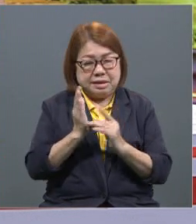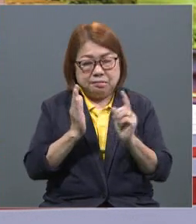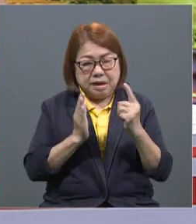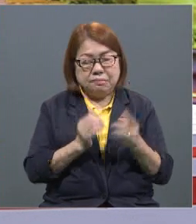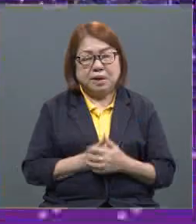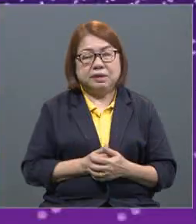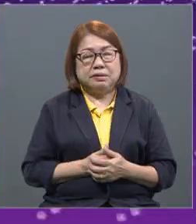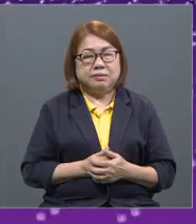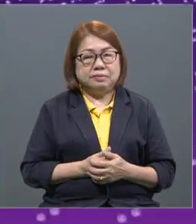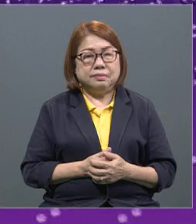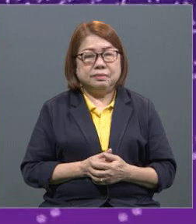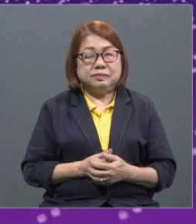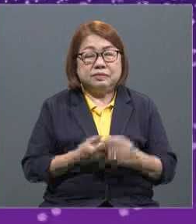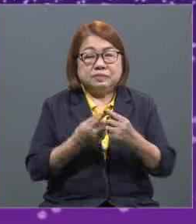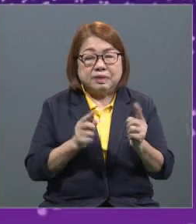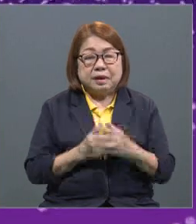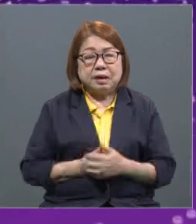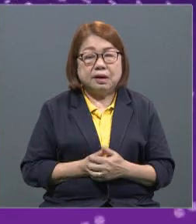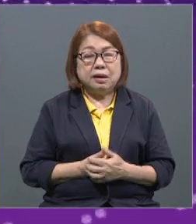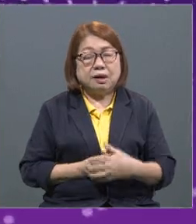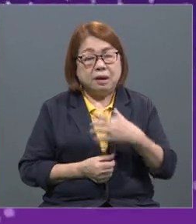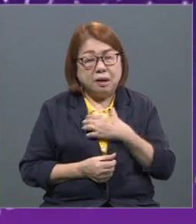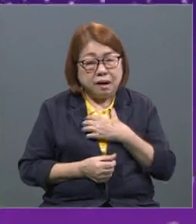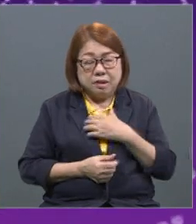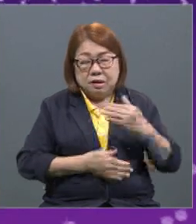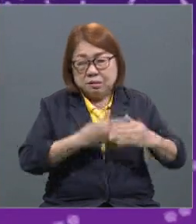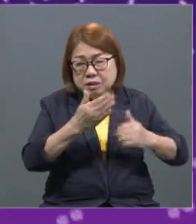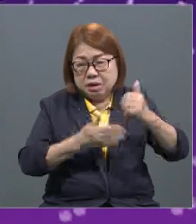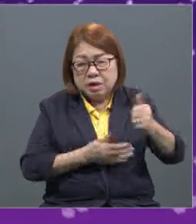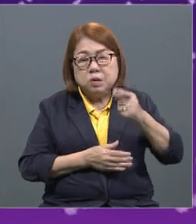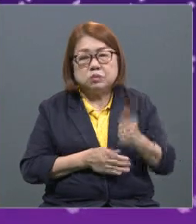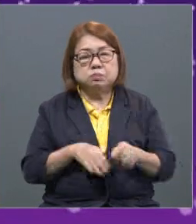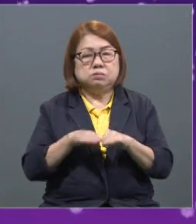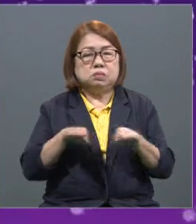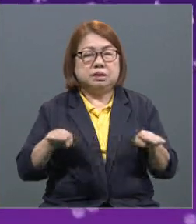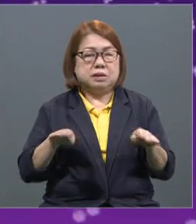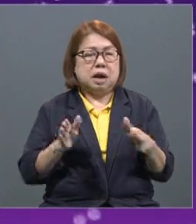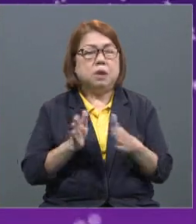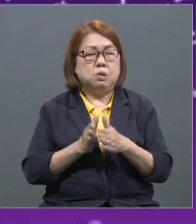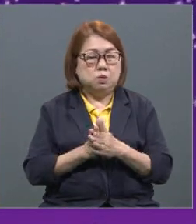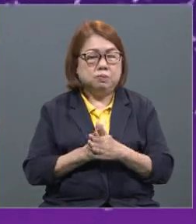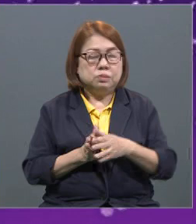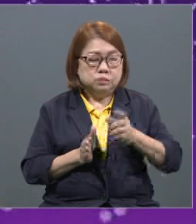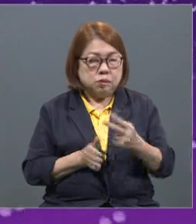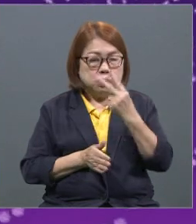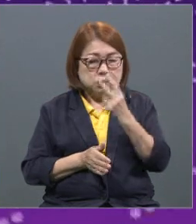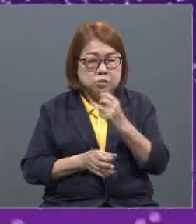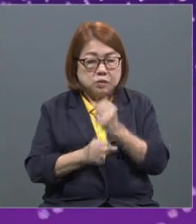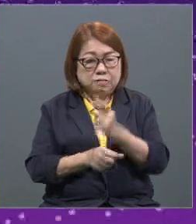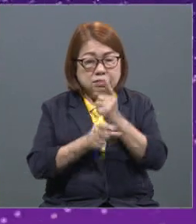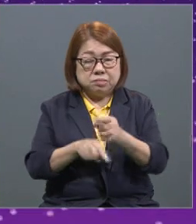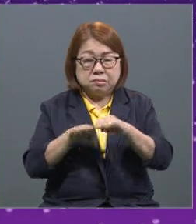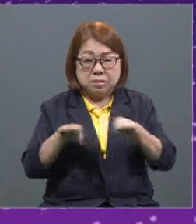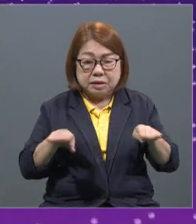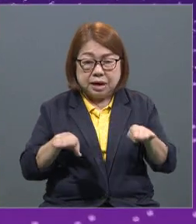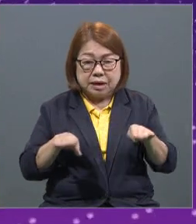กลุ่ม S Curveทั้งหลายนะครับแต่การจะไปเ่อพัฒนาได้เนี่ยมันต้องมีมาตรฐานเข้ามากำกับเพื่อที่จะบอกได้ว่าอันนี้มันเป็นไปตามมาตรฐานหรือว่า